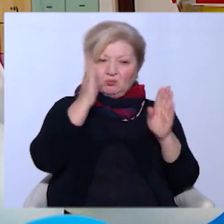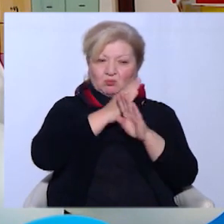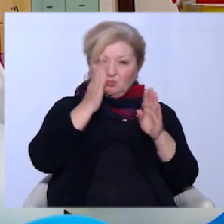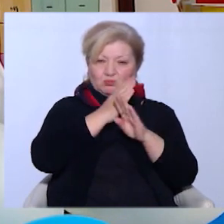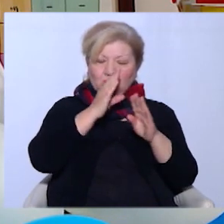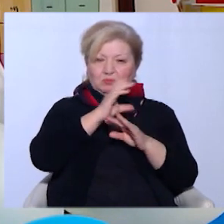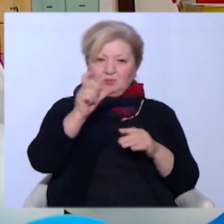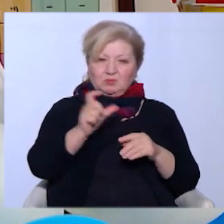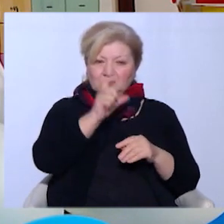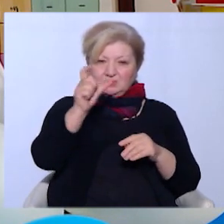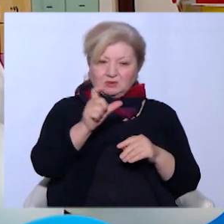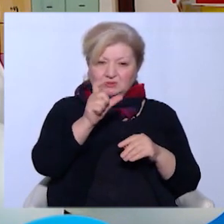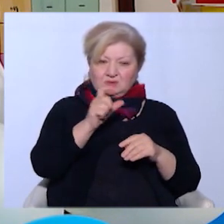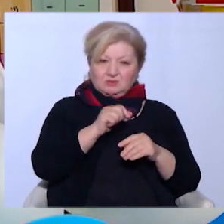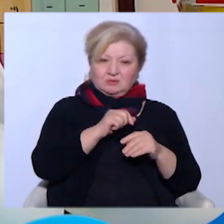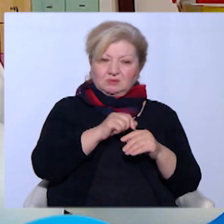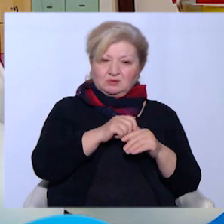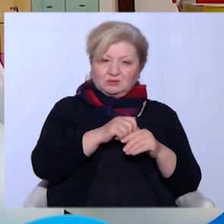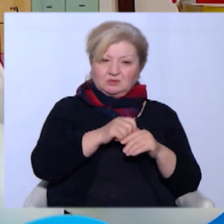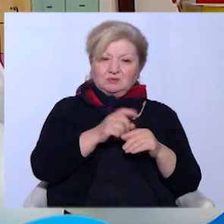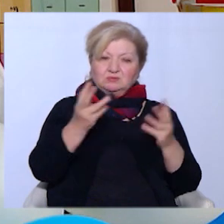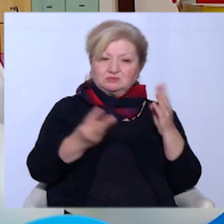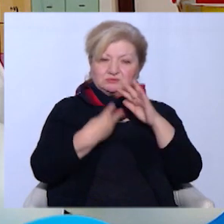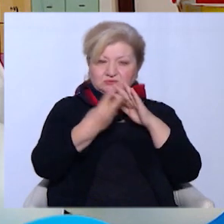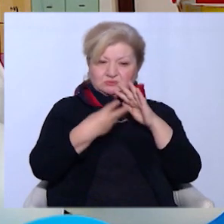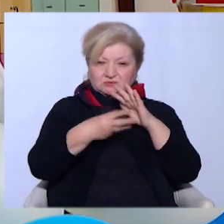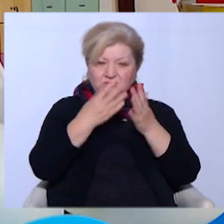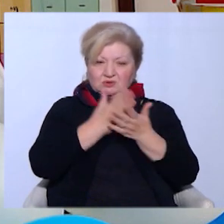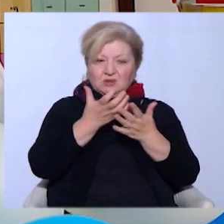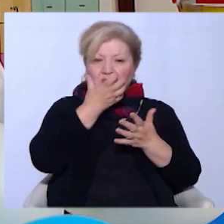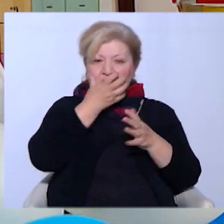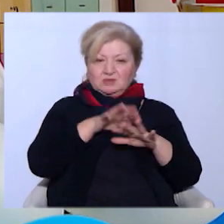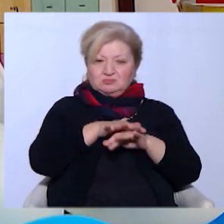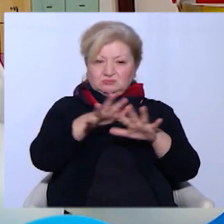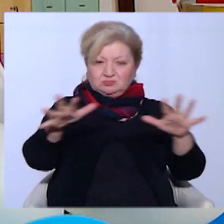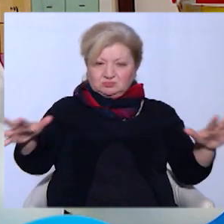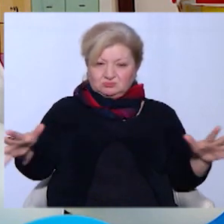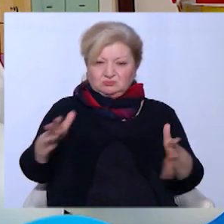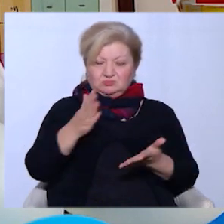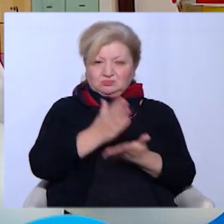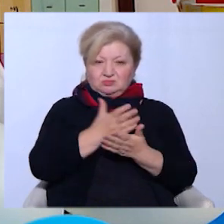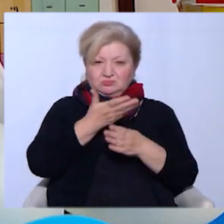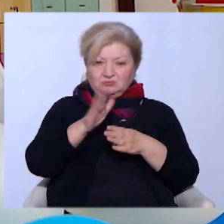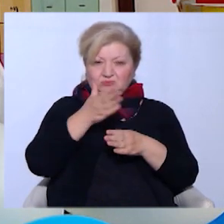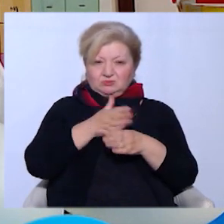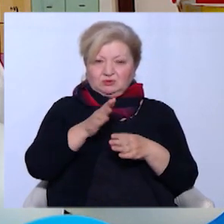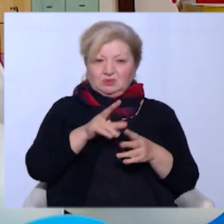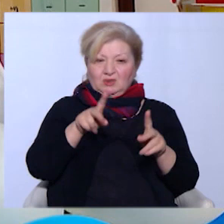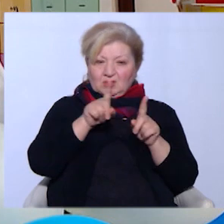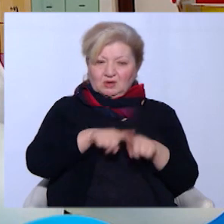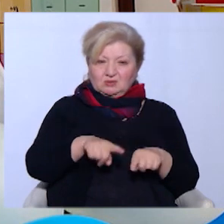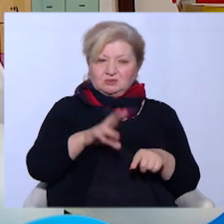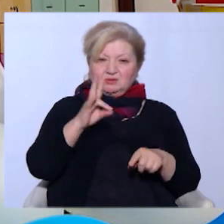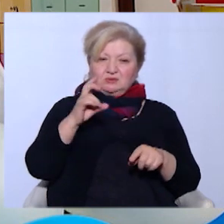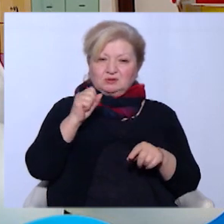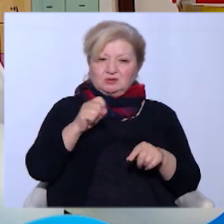რთული ნივთიერება, რომელიც ბუნებრივი გაზის სახელწოდებითაა ცნობილი და საწვავად ვიყენებთ და